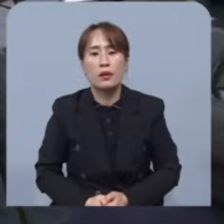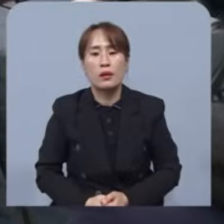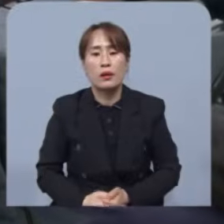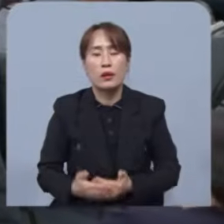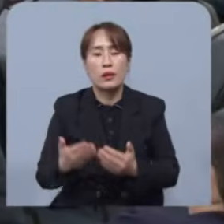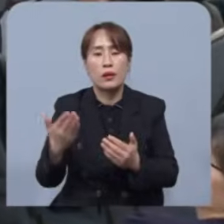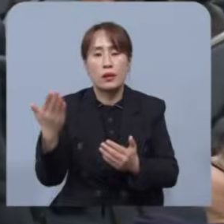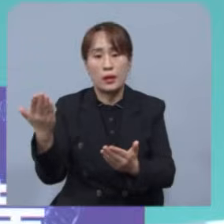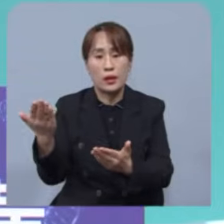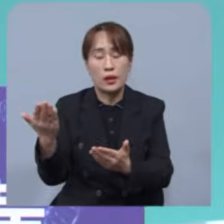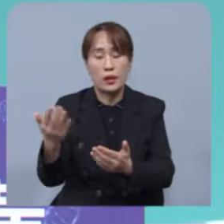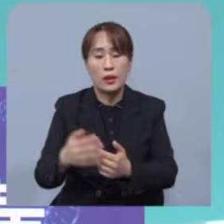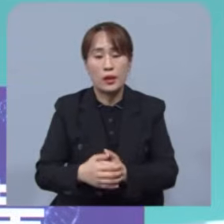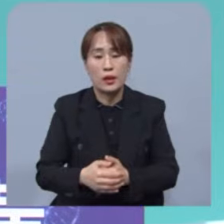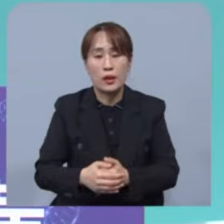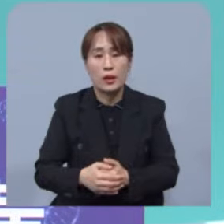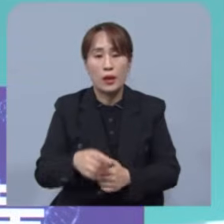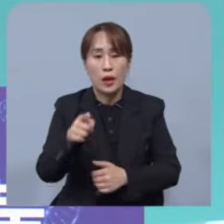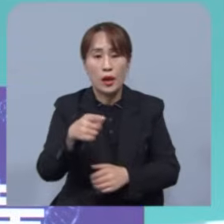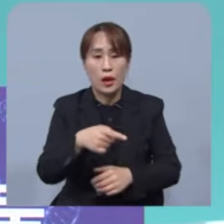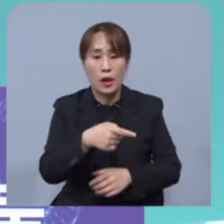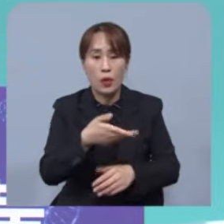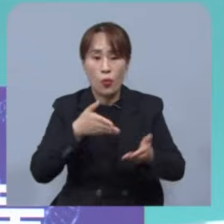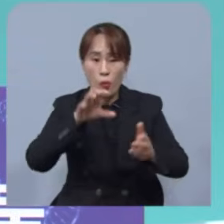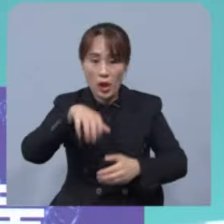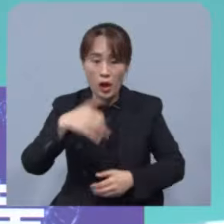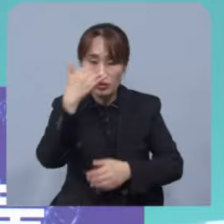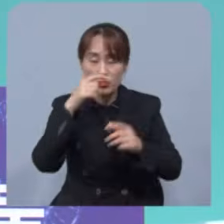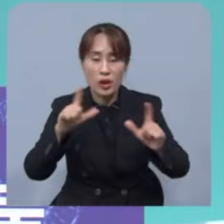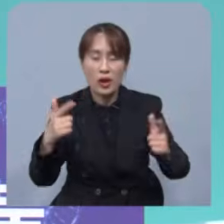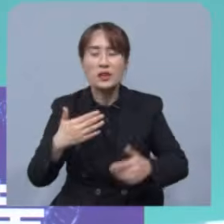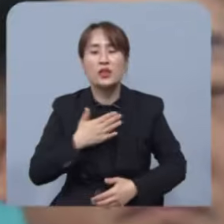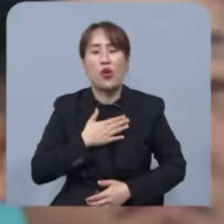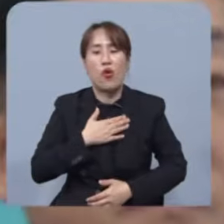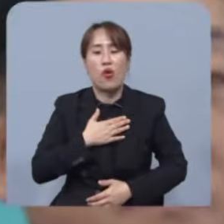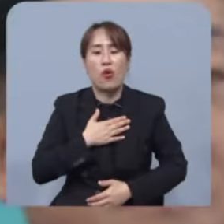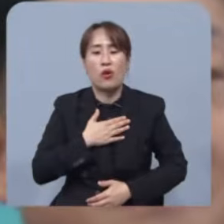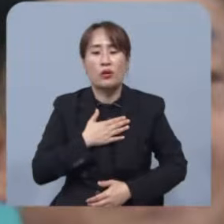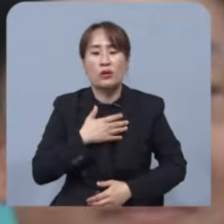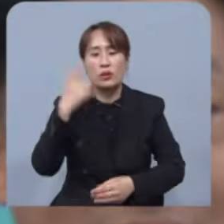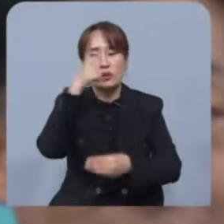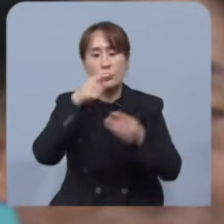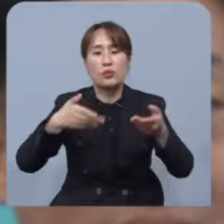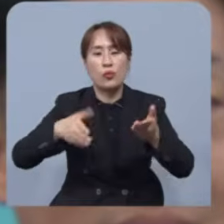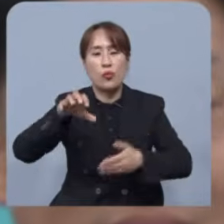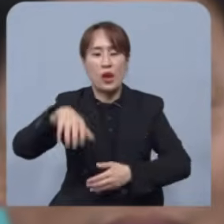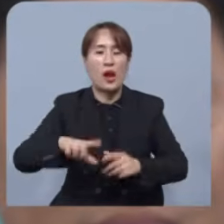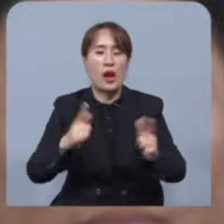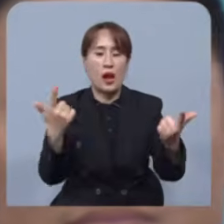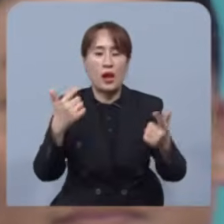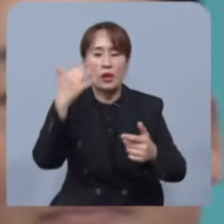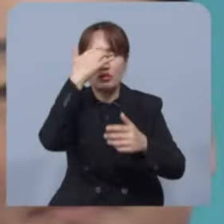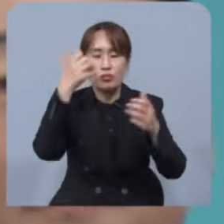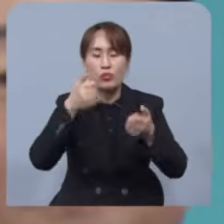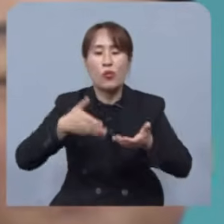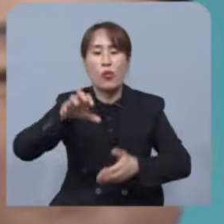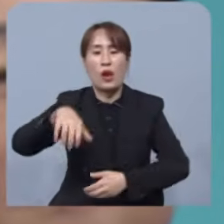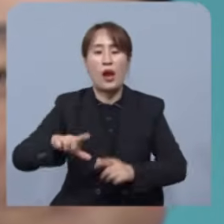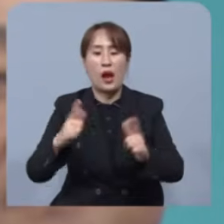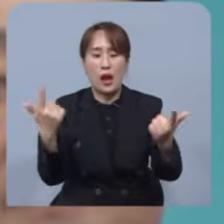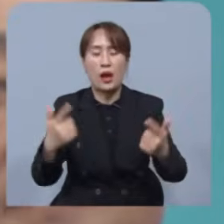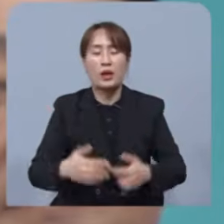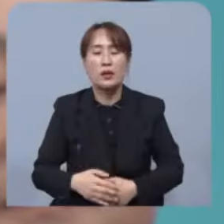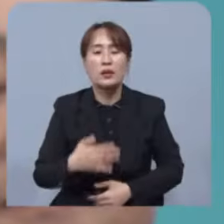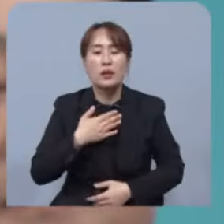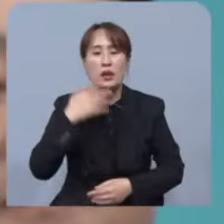본인은 외지인에 속하나 보죠? 아닙니다. 저는 청주 출신은 아닙니다. 충북 출신도 아니고